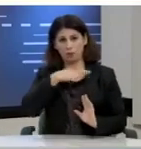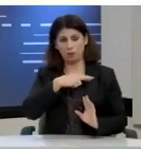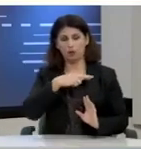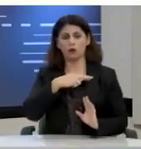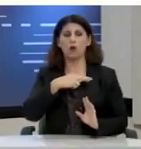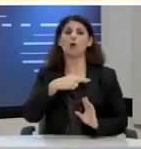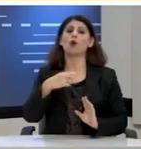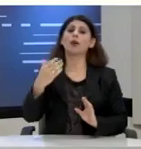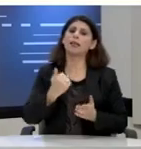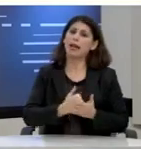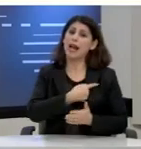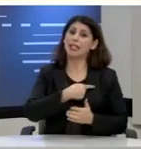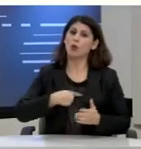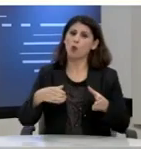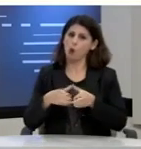Αρχηγού Κόμματος.